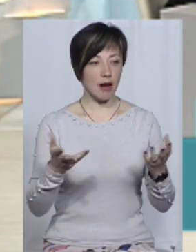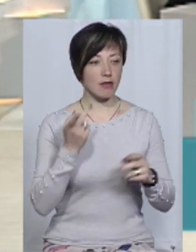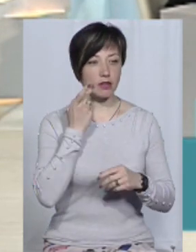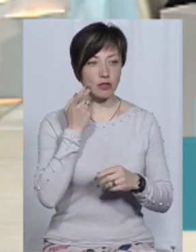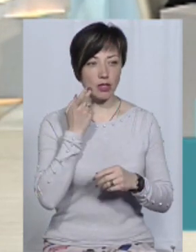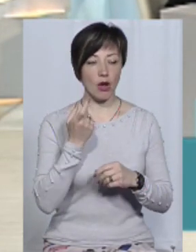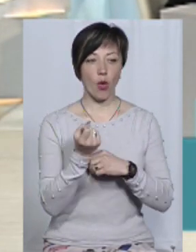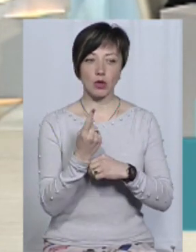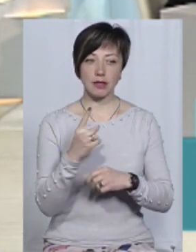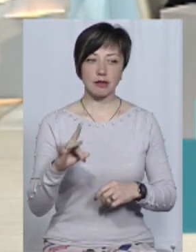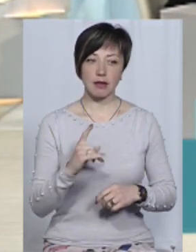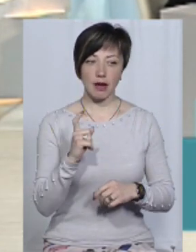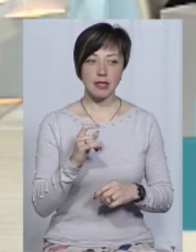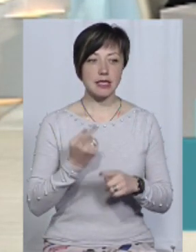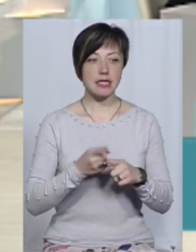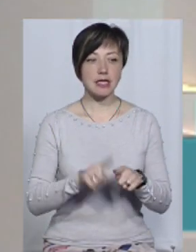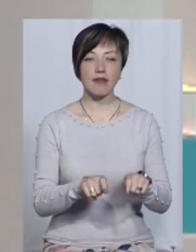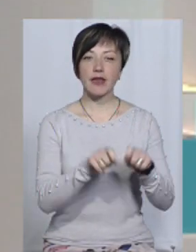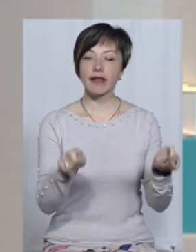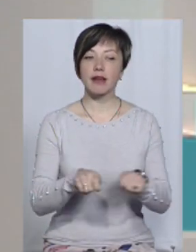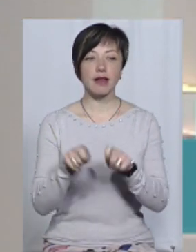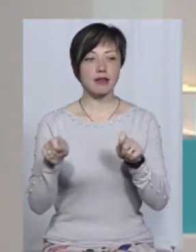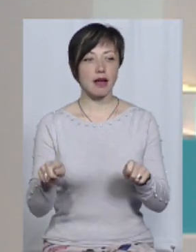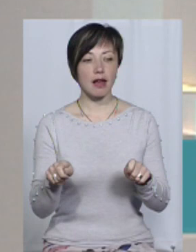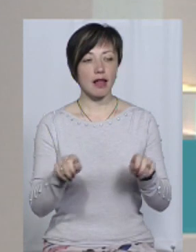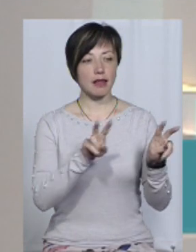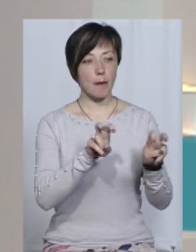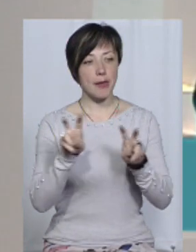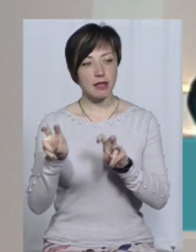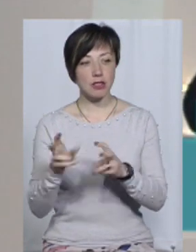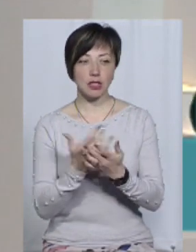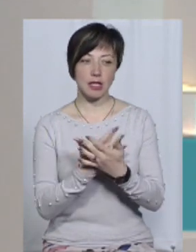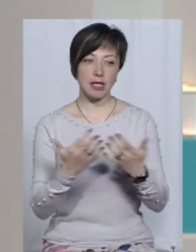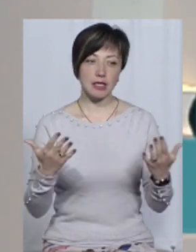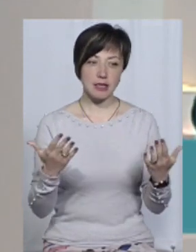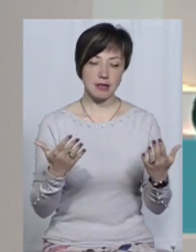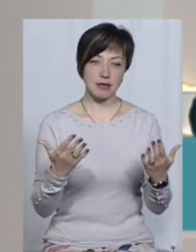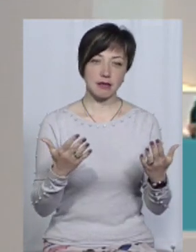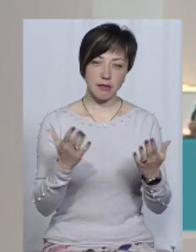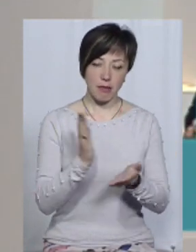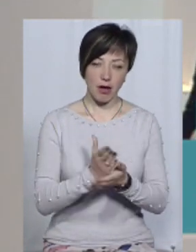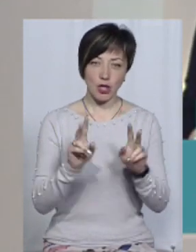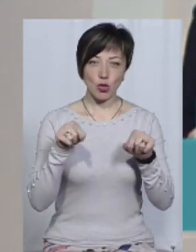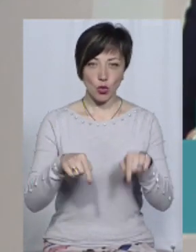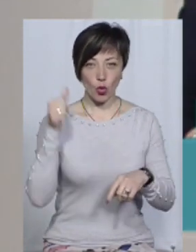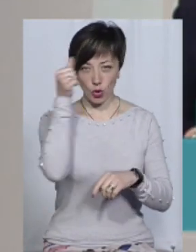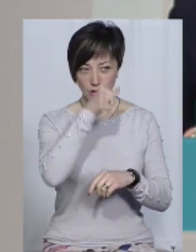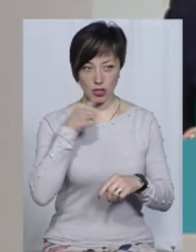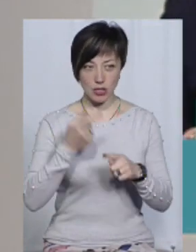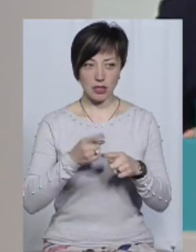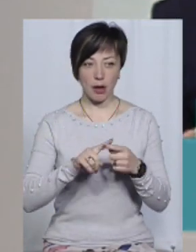в 11-те. І ці відкриття, вони тематичні, мають різні гасла. Цьогорічне